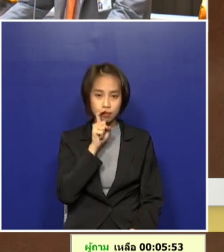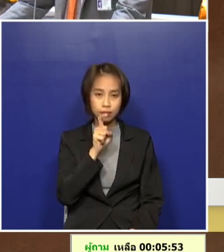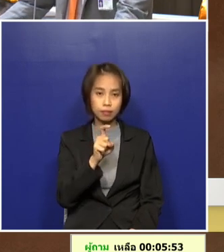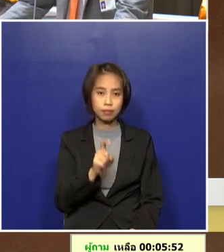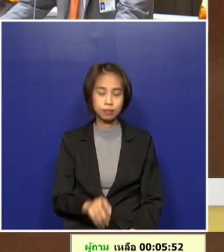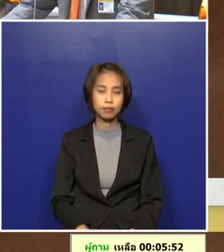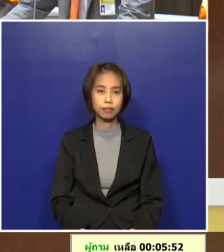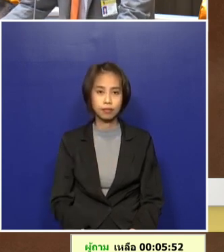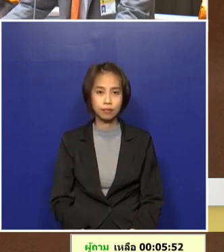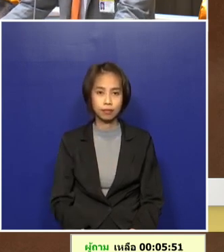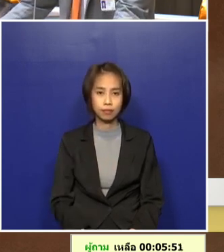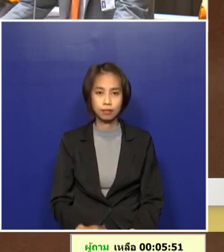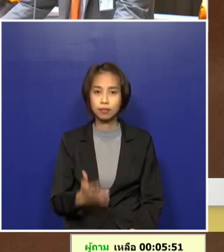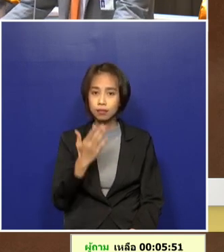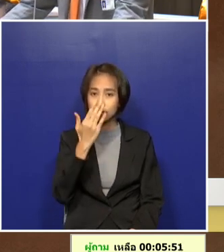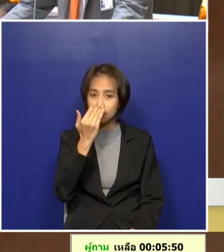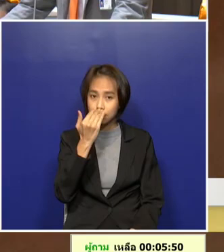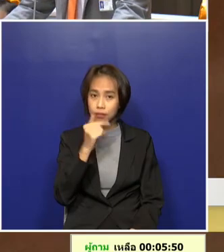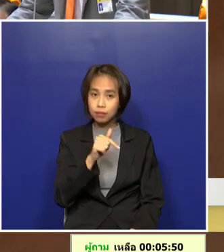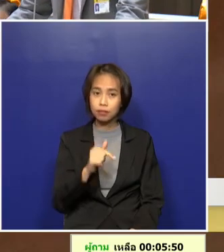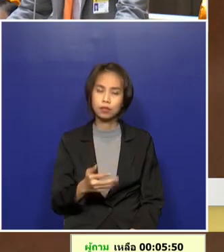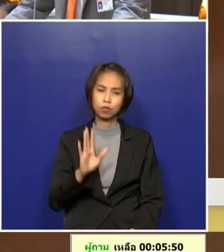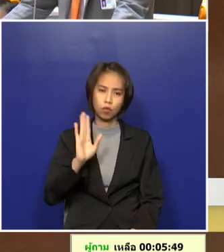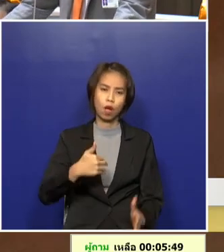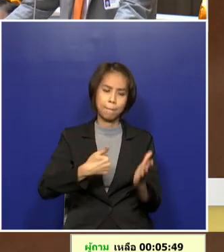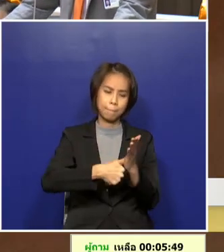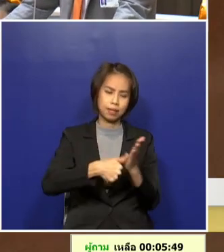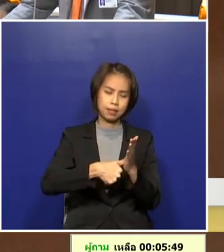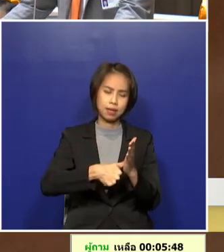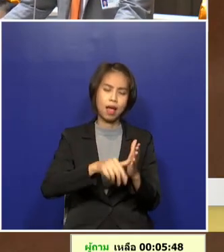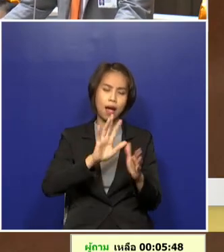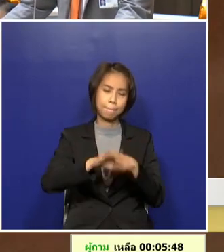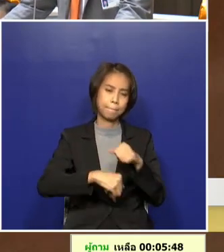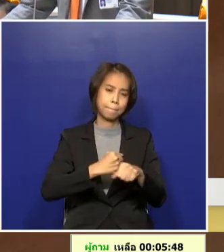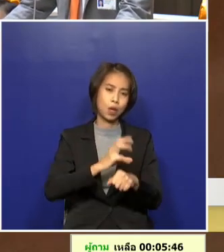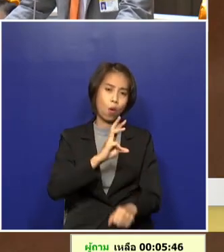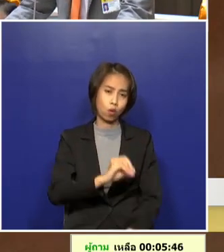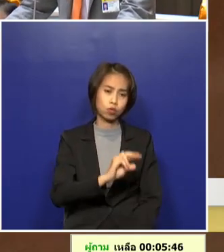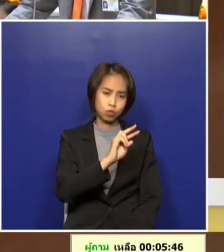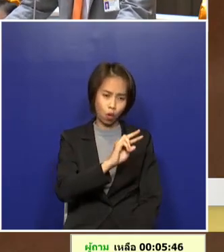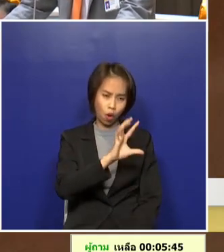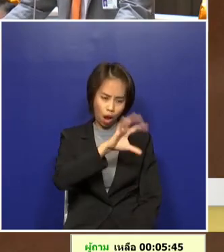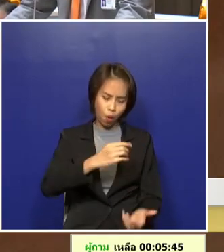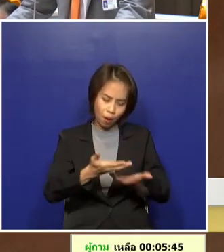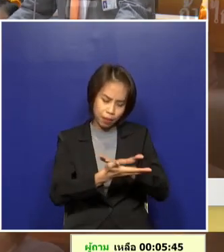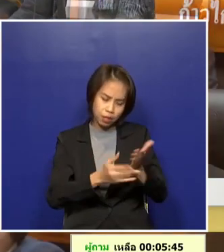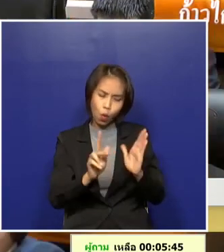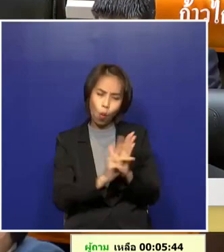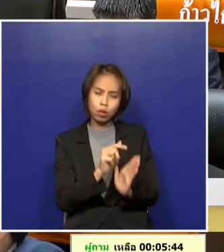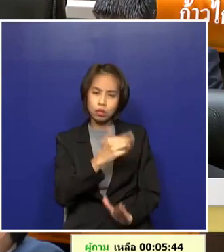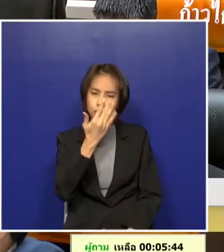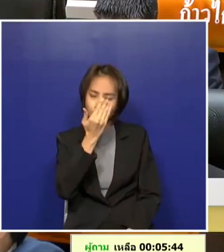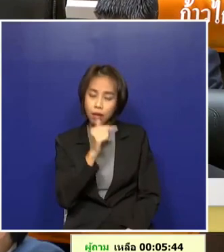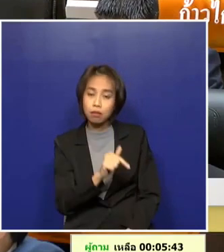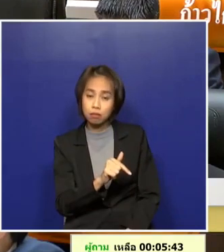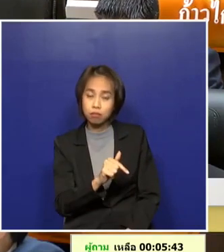ครับทำไมต้องเอาฐานภาษีของปี62มาพิจารณานะครับก็เข้าใจอยู่ครับว่